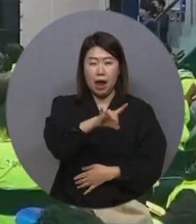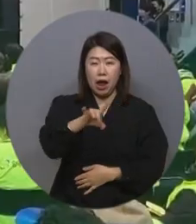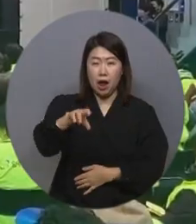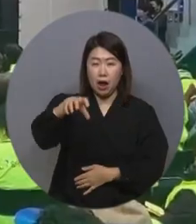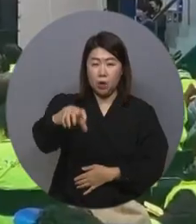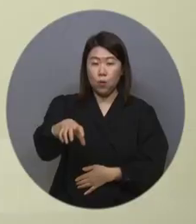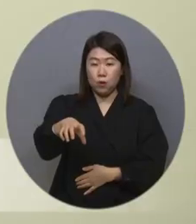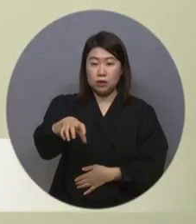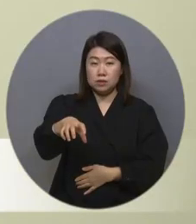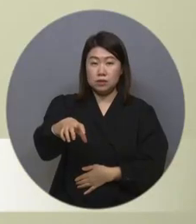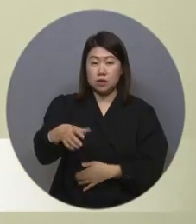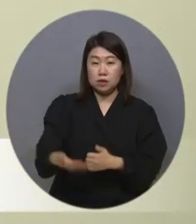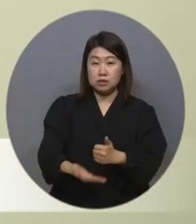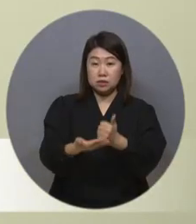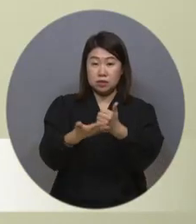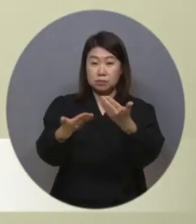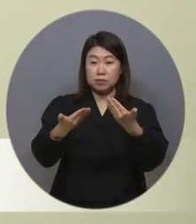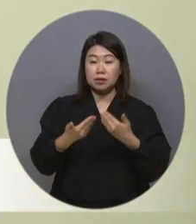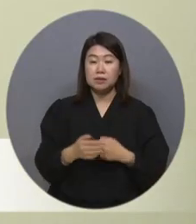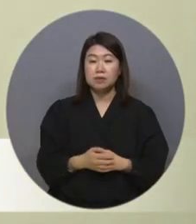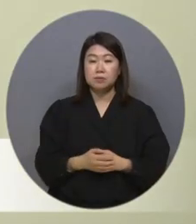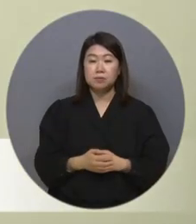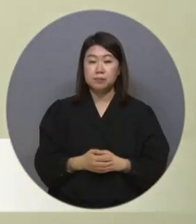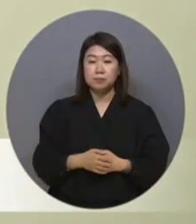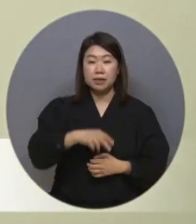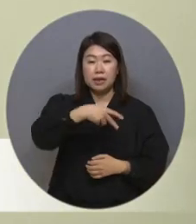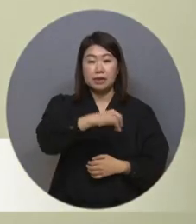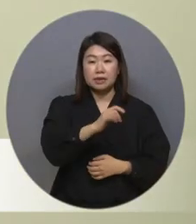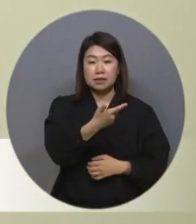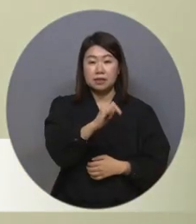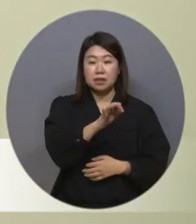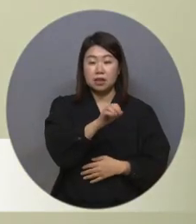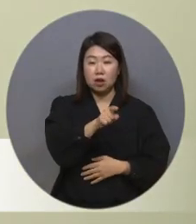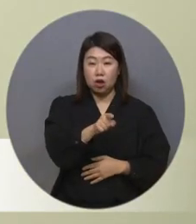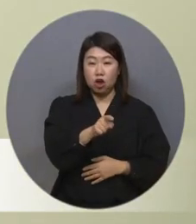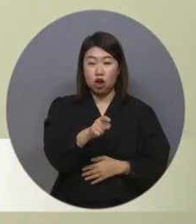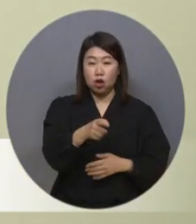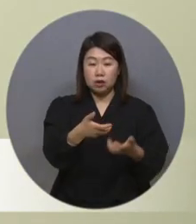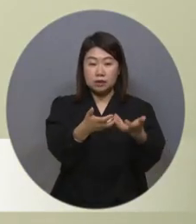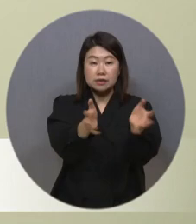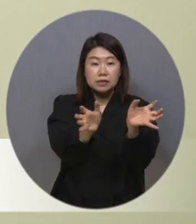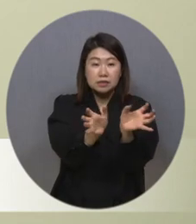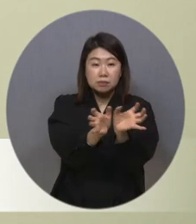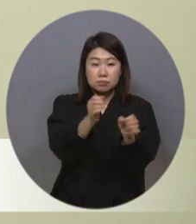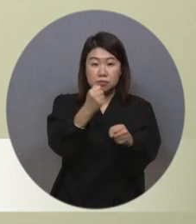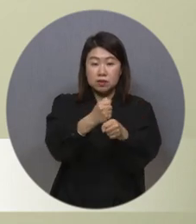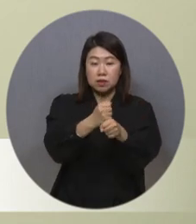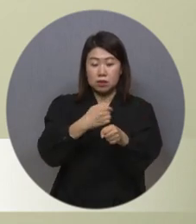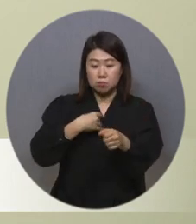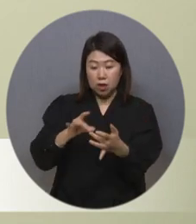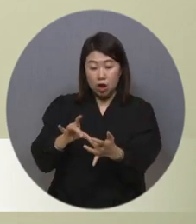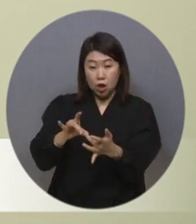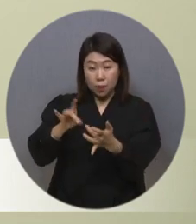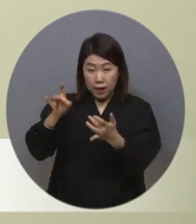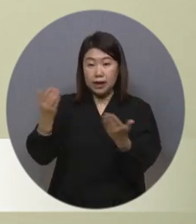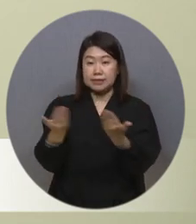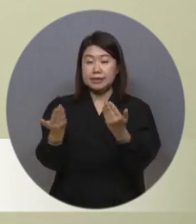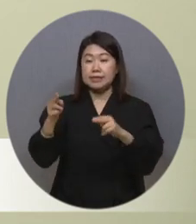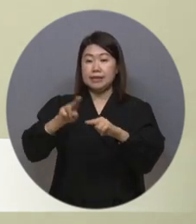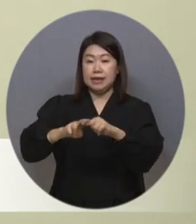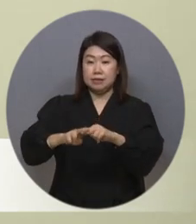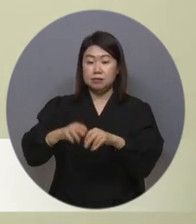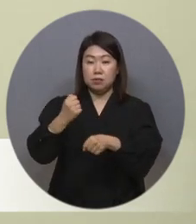축하를 받았습니다. 양주 시니어클럽의 신경으로서 노인들이 더 선택된 일자리를 만들 수 있게끔 노력할